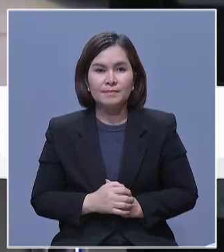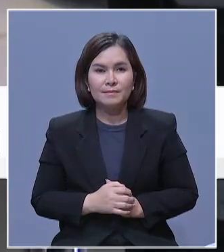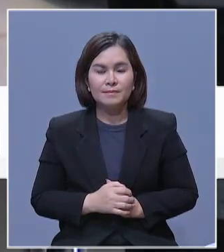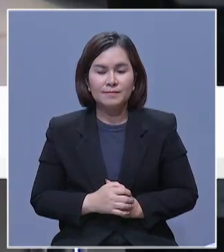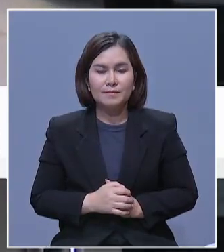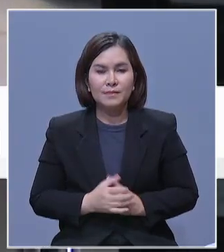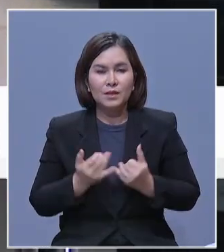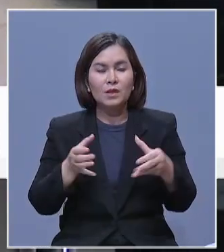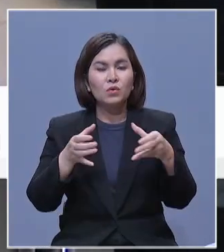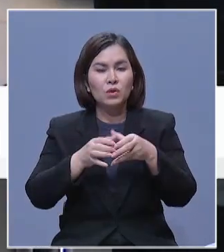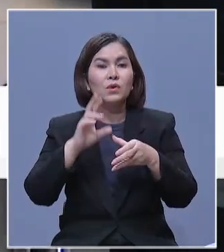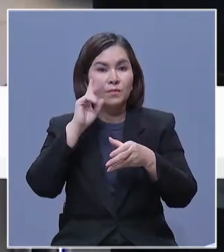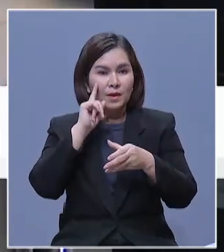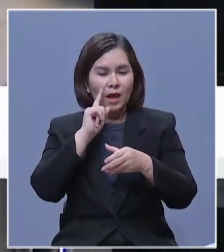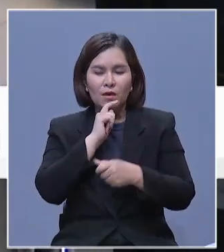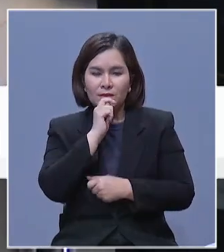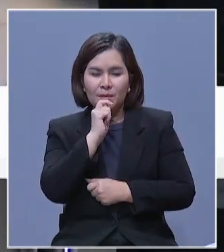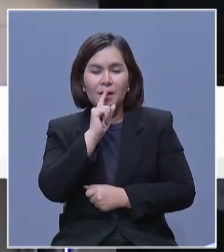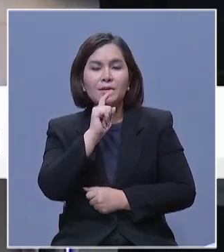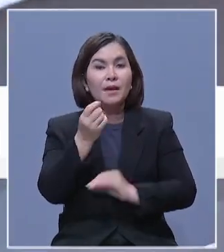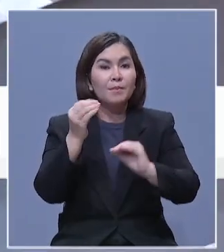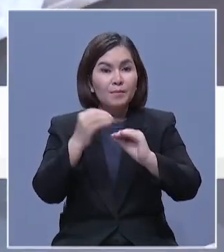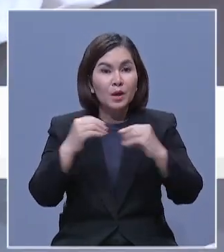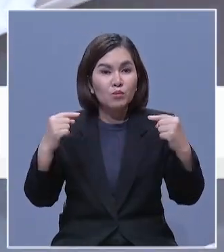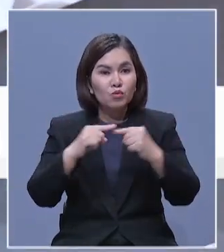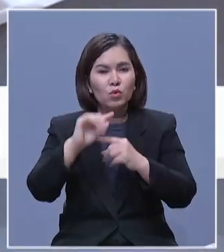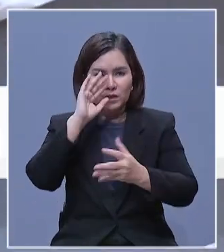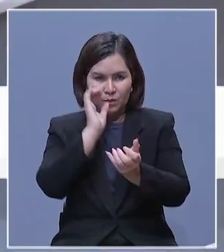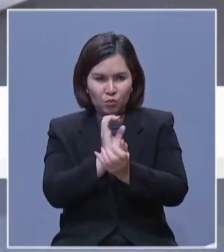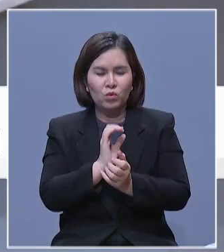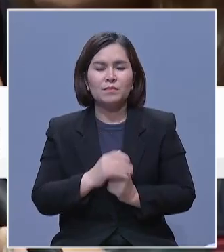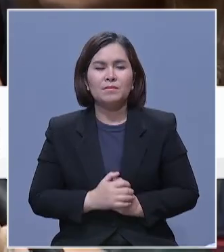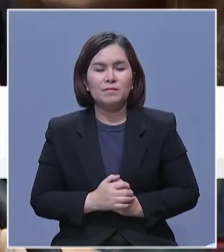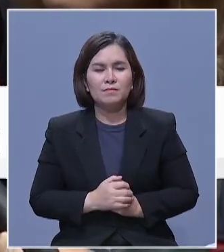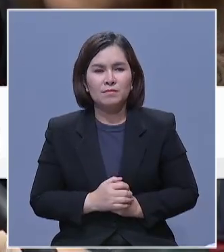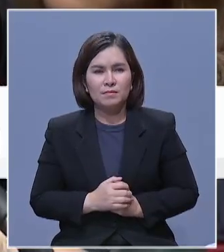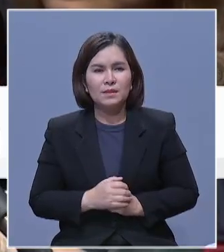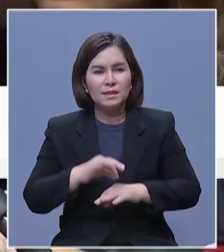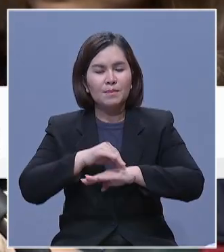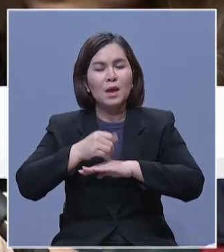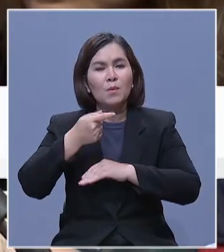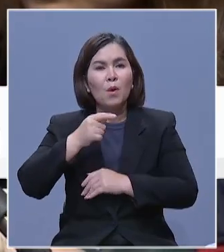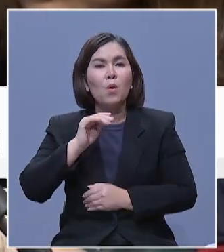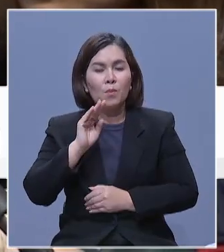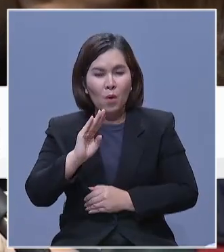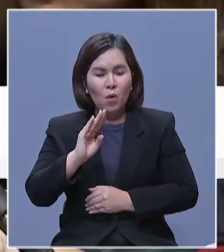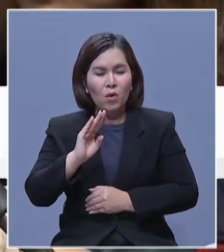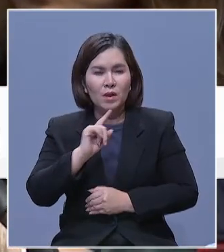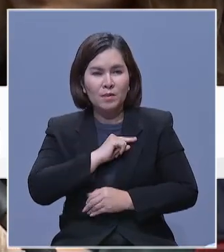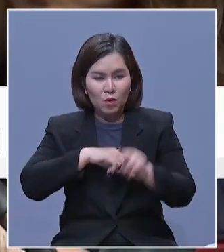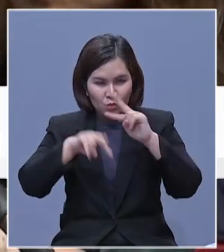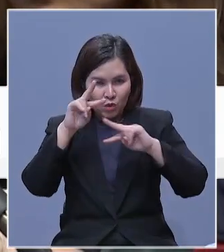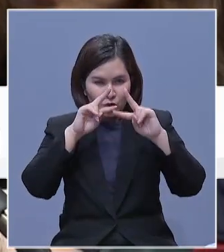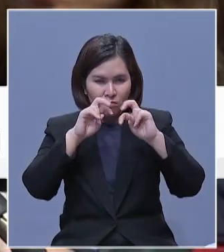สุดผู้สื่อข่าวก็สอบถามเพิ่มเติมไปยังพล.ตำรวจตรีธีรเดชธรรมสุธีผู้บังคับการสืบสวนสอบสวนกอง